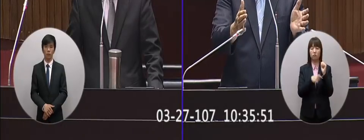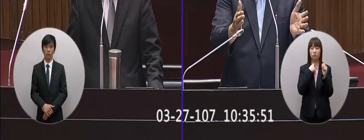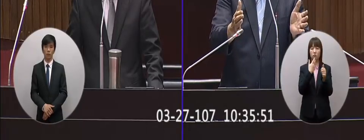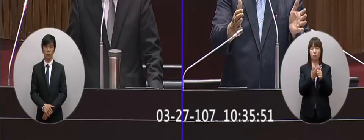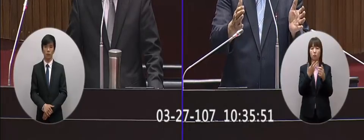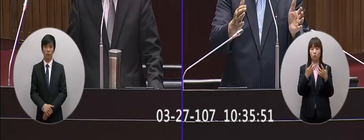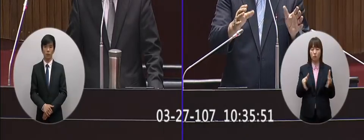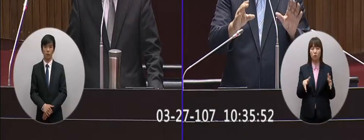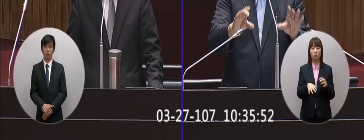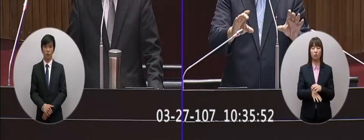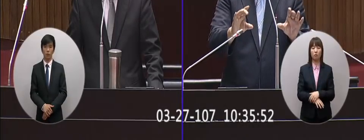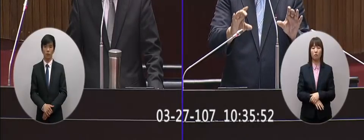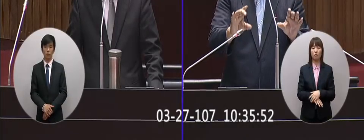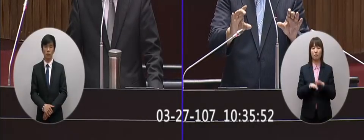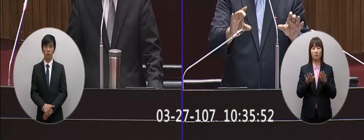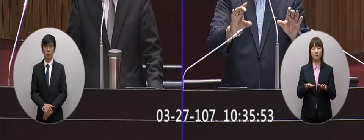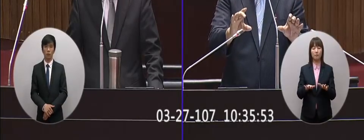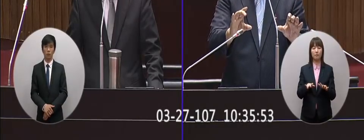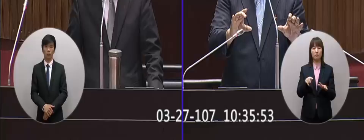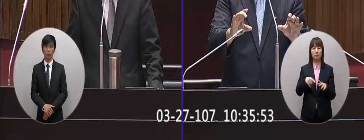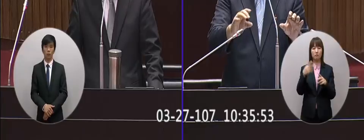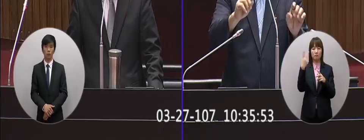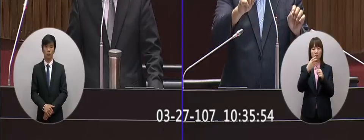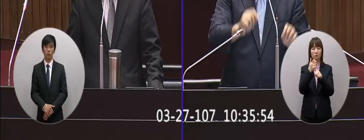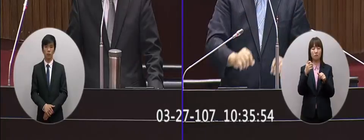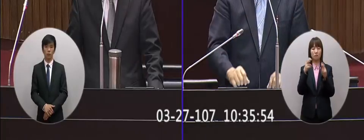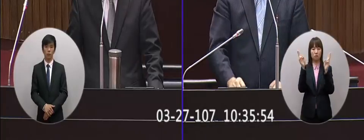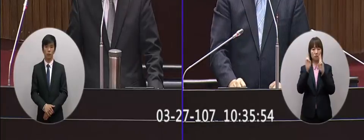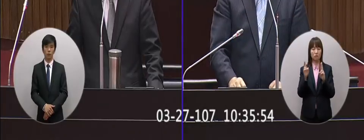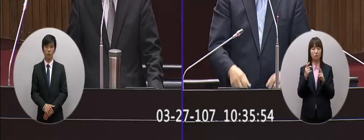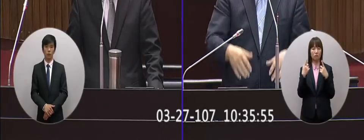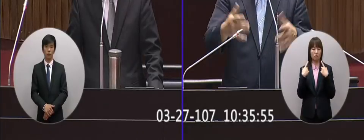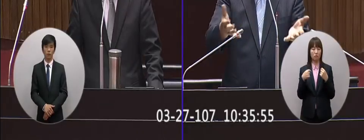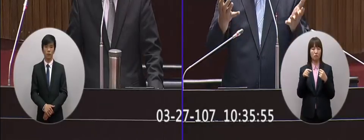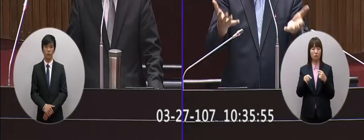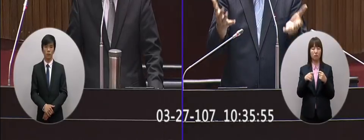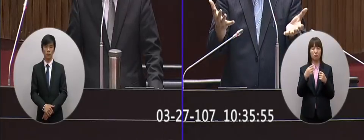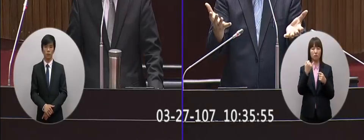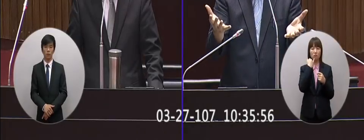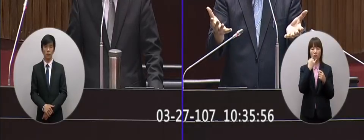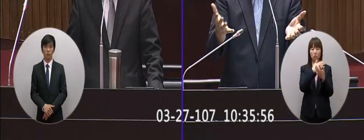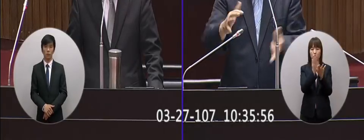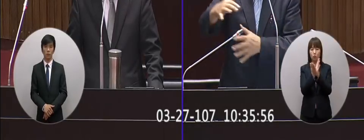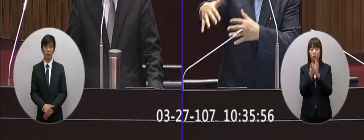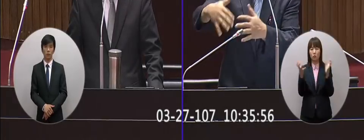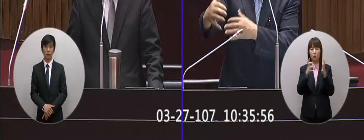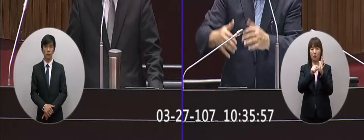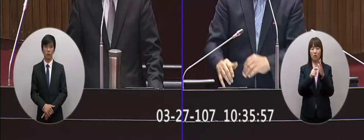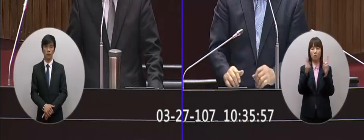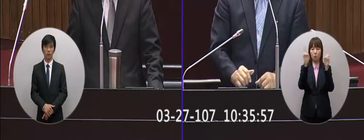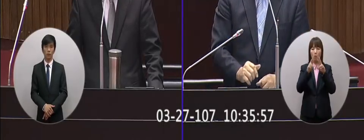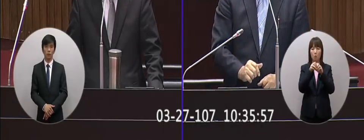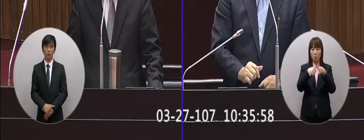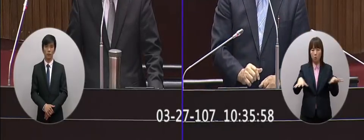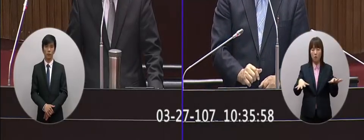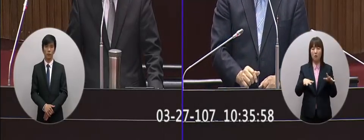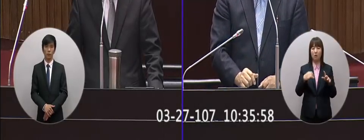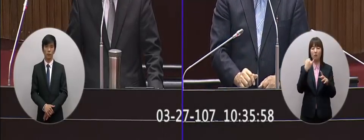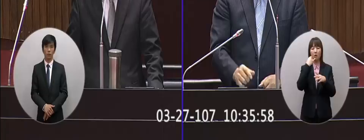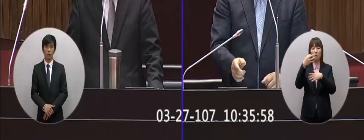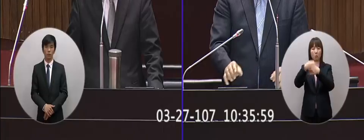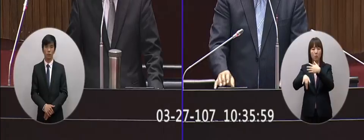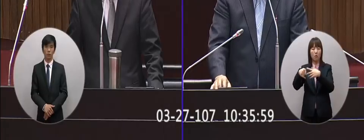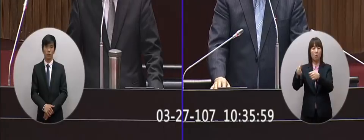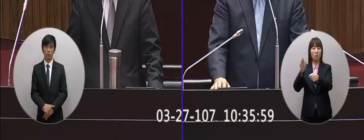更多的这个目前再生能源的项目啊能够同时发电，你才能够去弥补那个核电的不